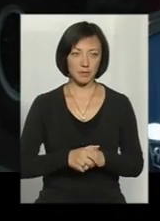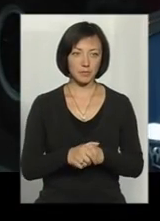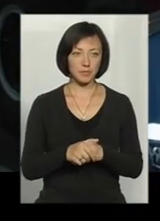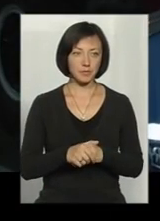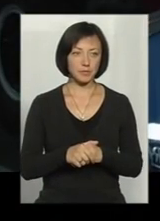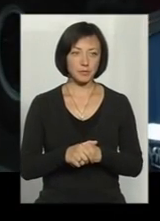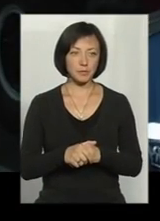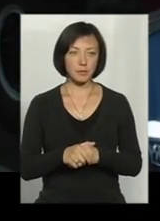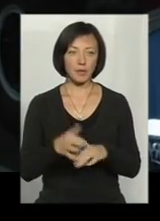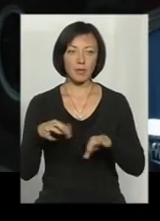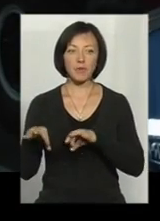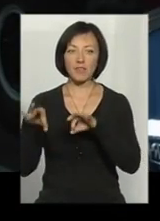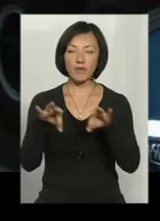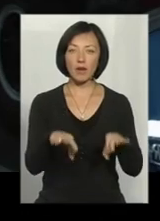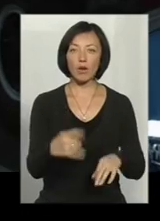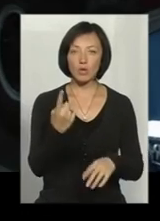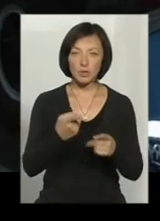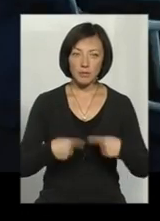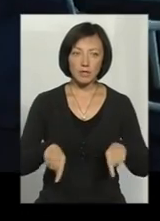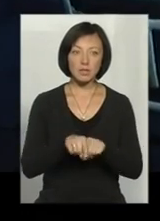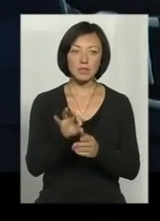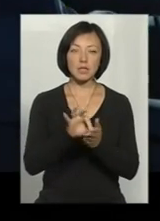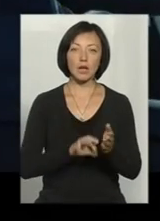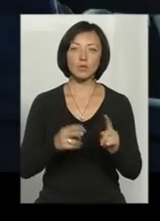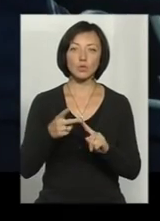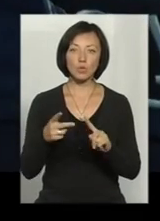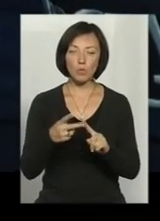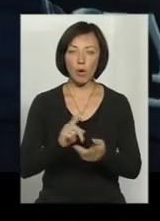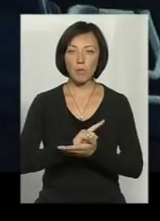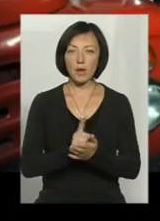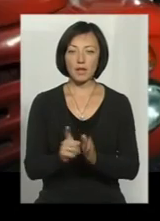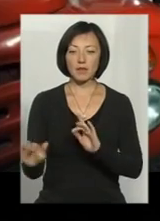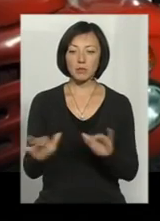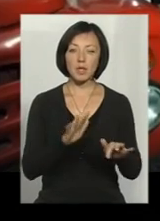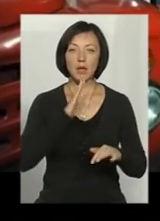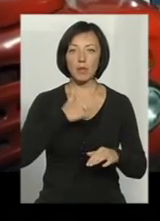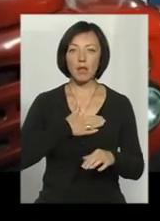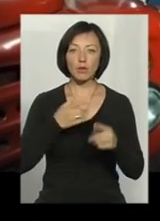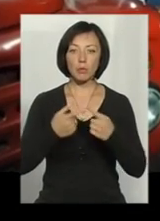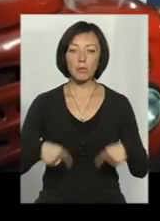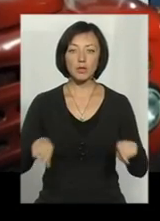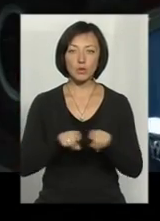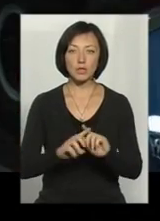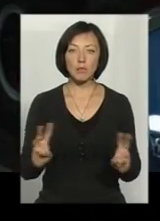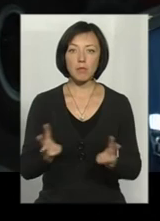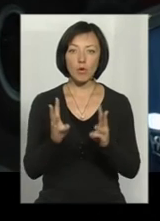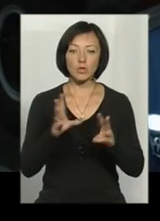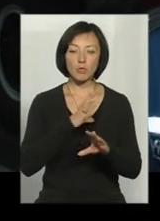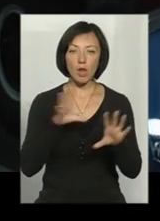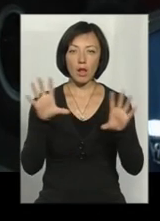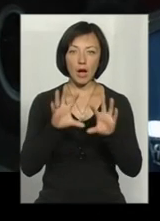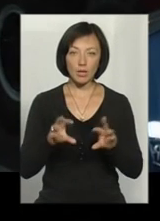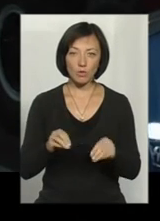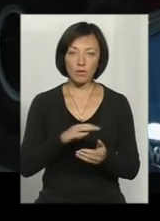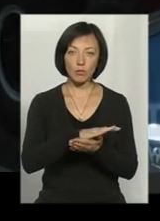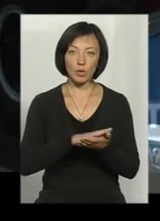одним відділенням, потім зразу другим. Оперативними діями нашого підрозділу пожежа була локалізована і в